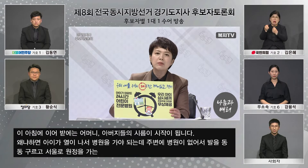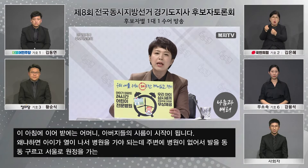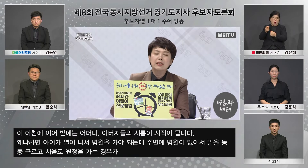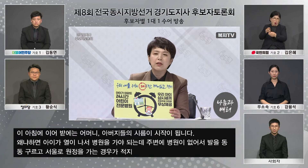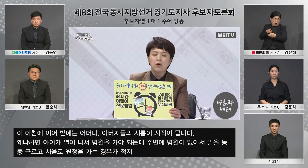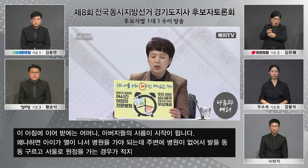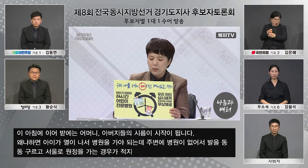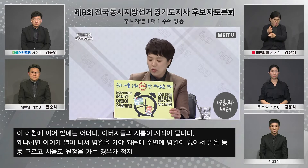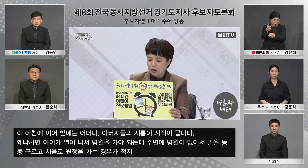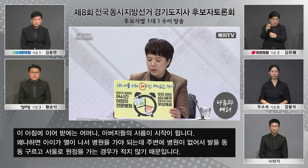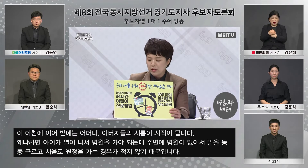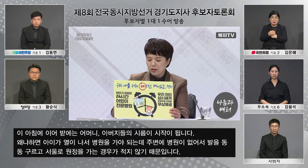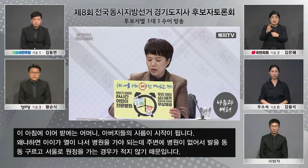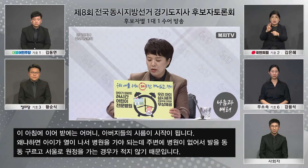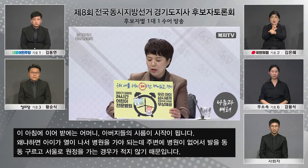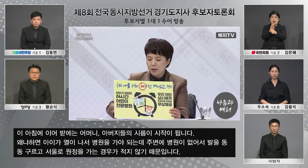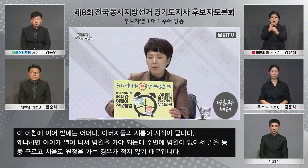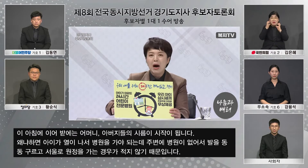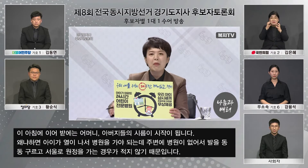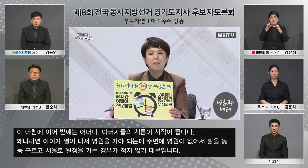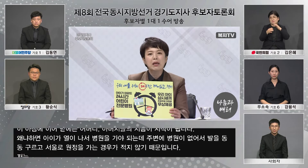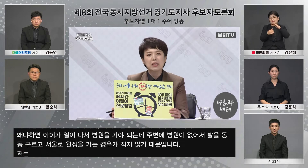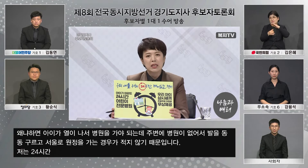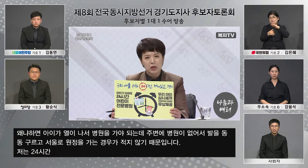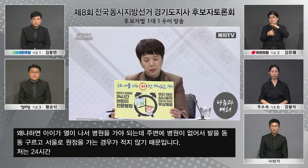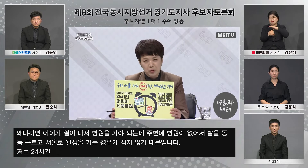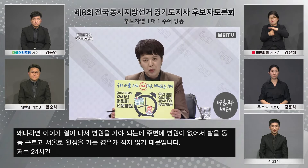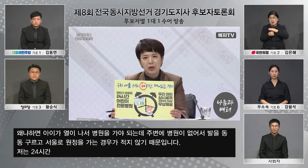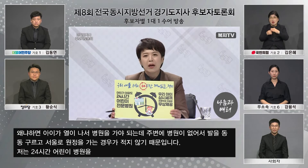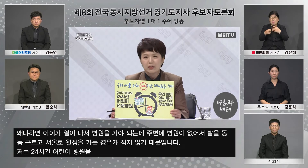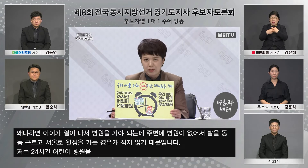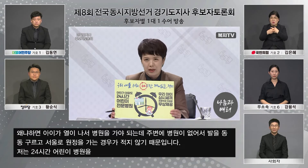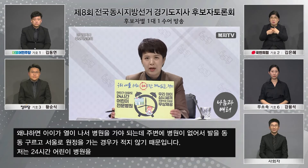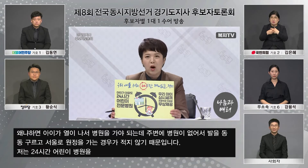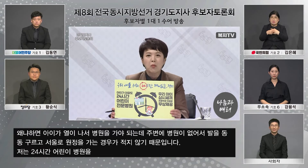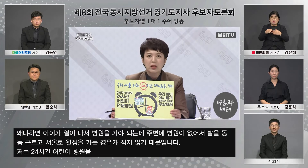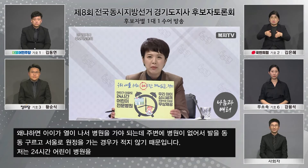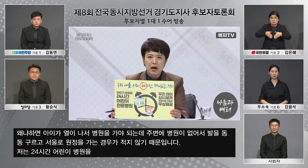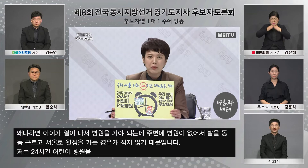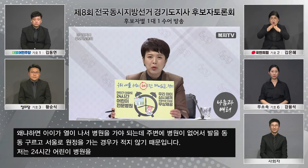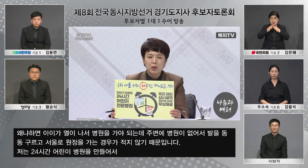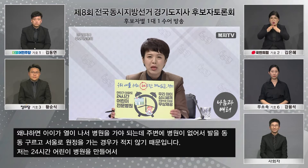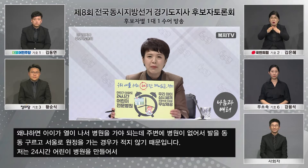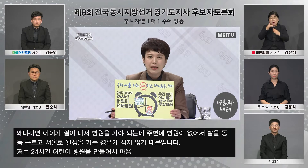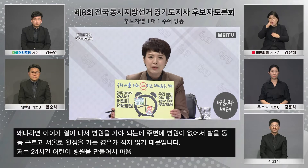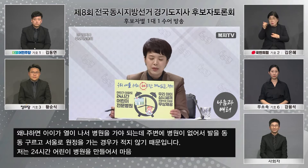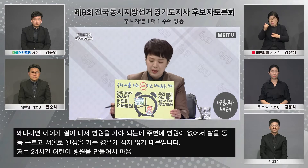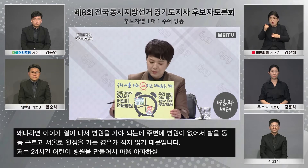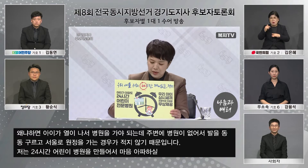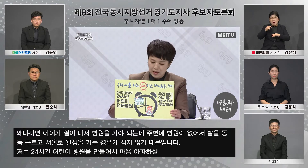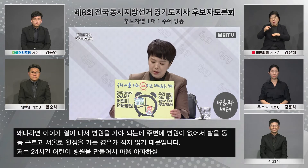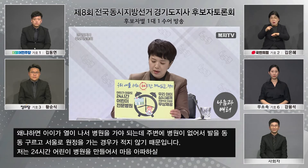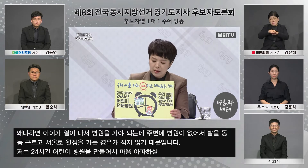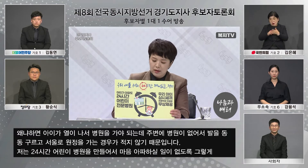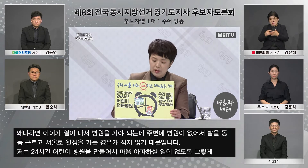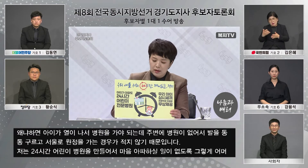저는 24시간 어린이 병원을 만들어서 마음 아파하실 일이 없도록 그렇게 어머니의 마음으로